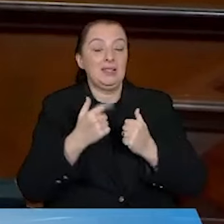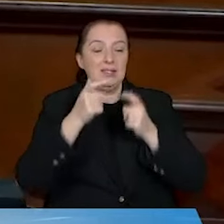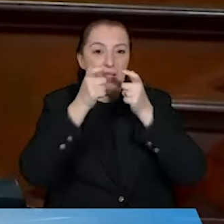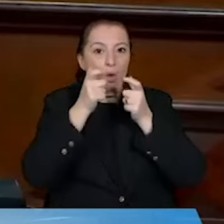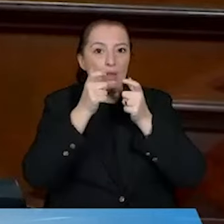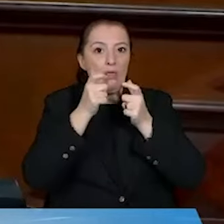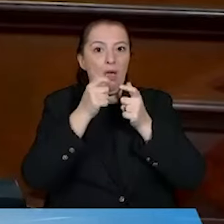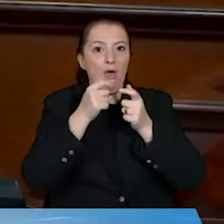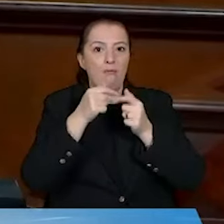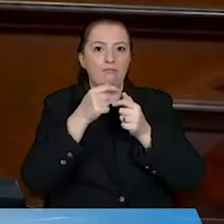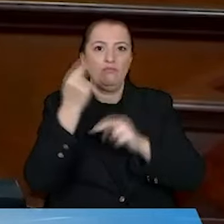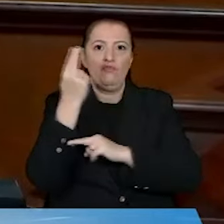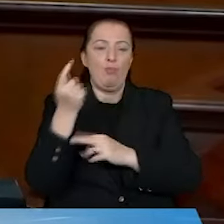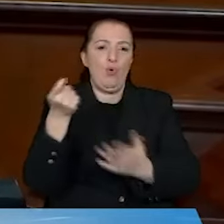karşılanması.